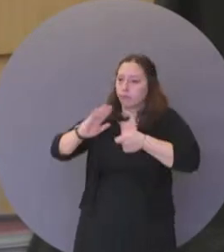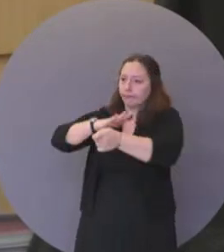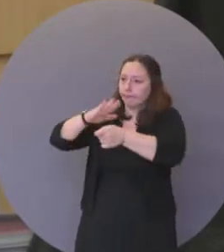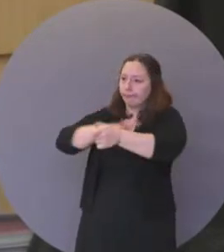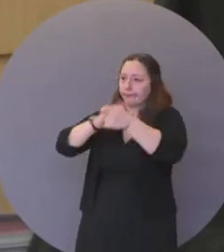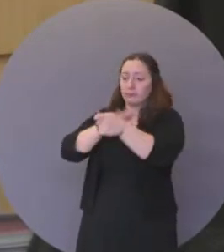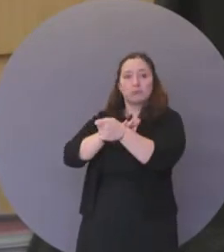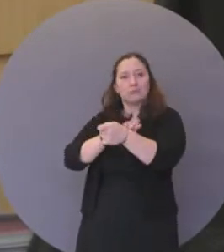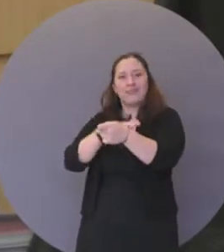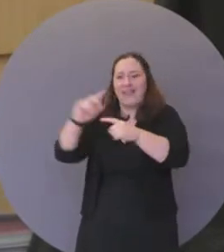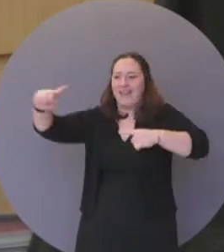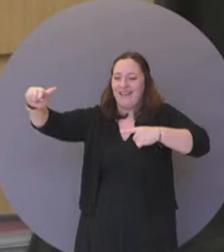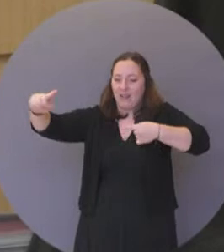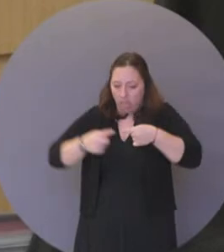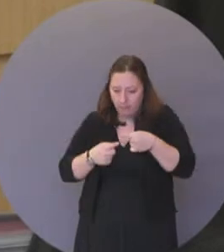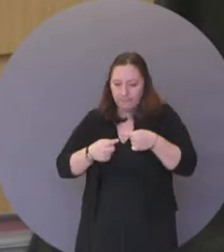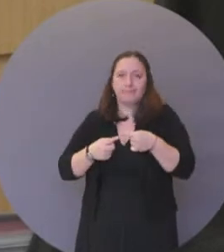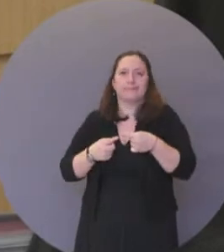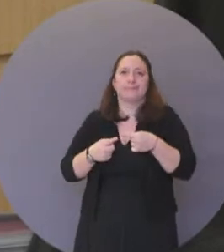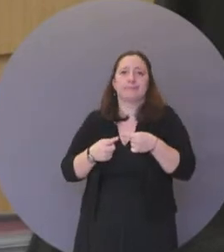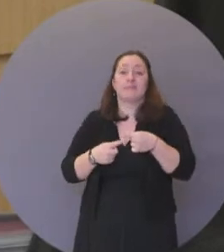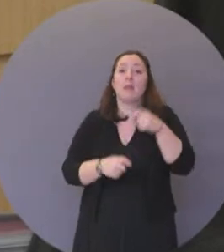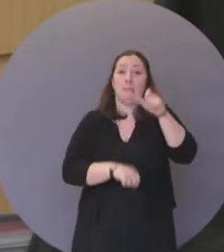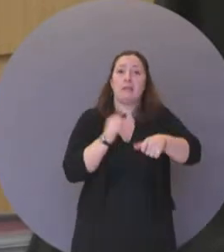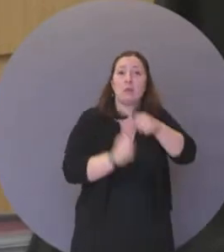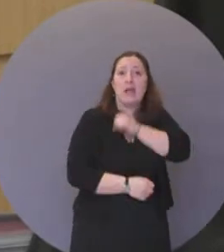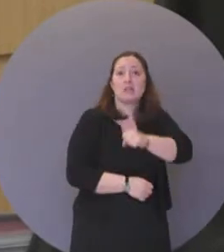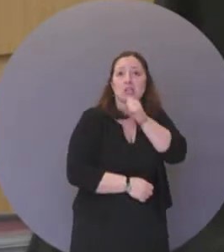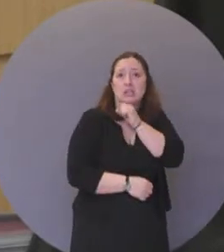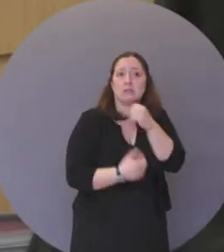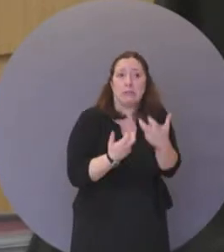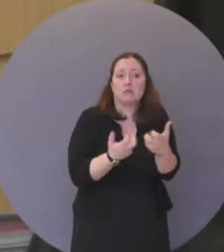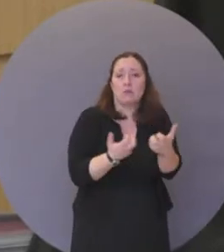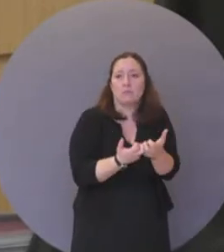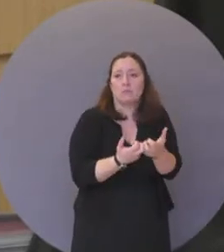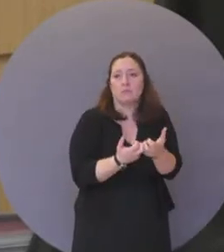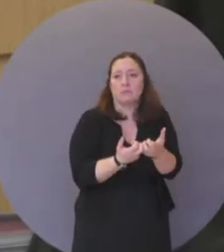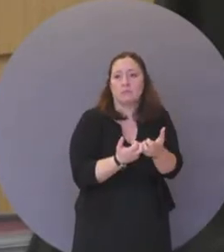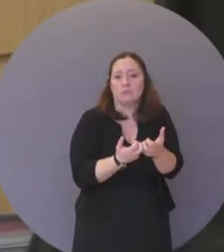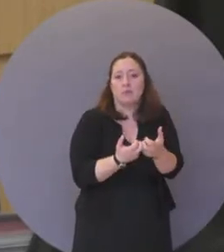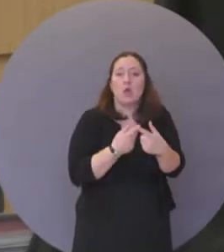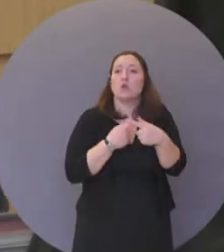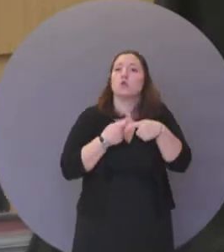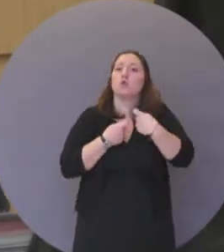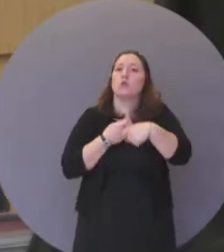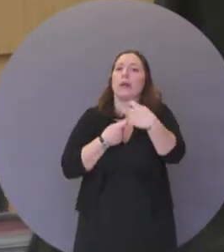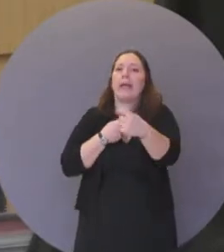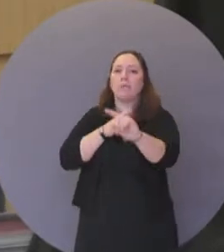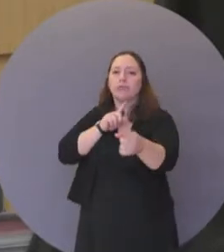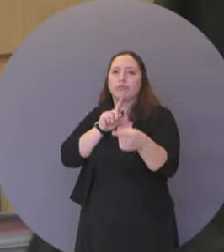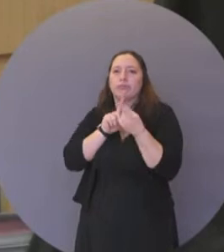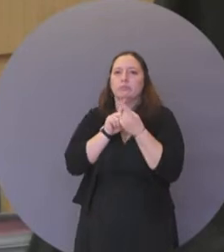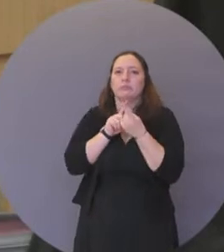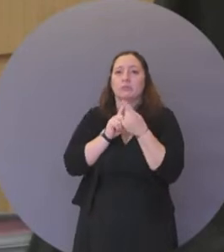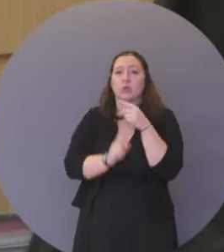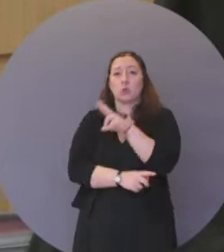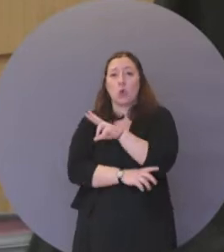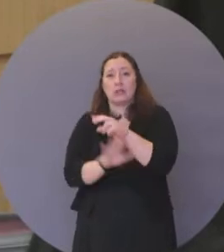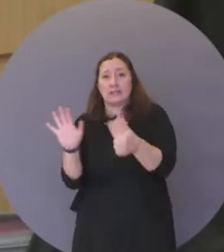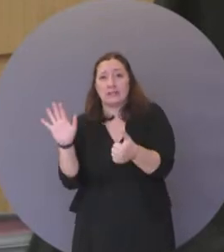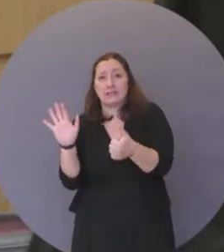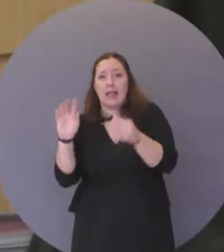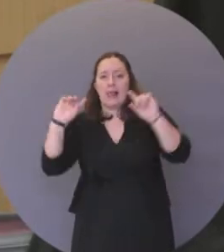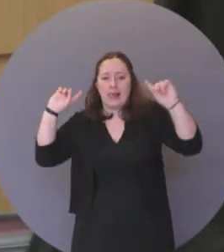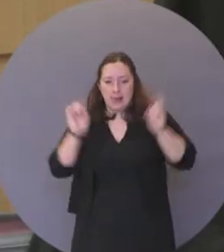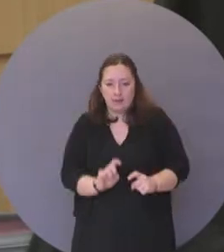d'emploi les seigneurs par exemple verront leur durée d'indemnisation réduite de 36 à 27